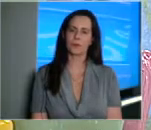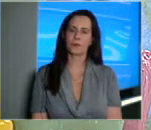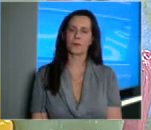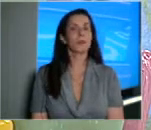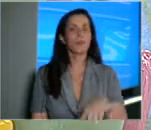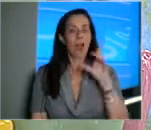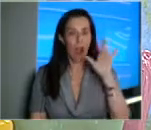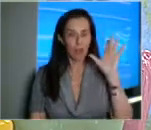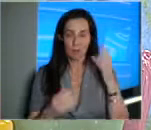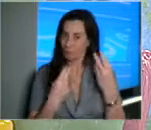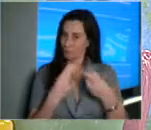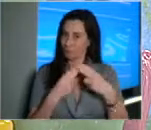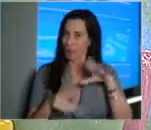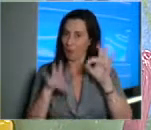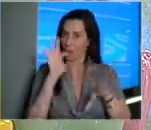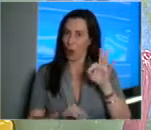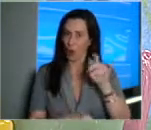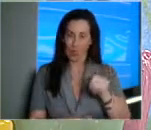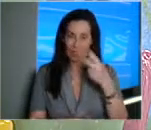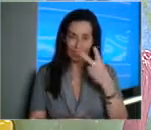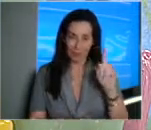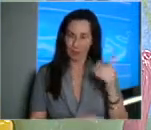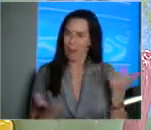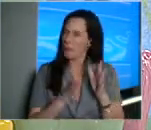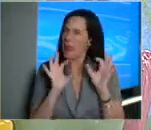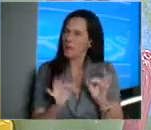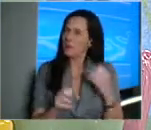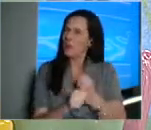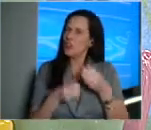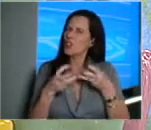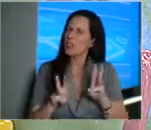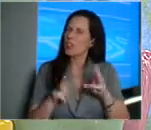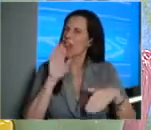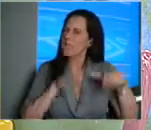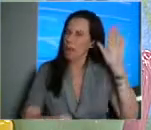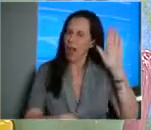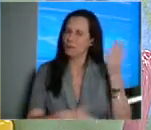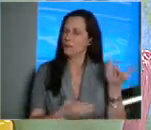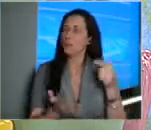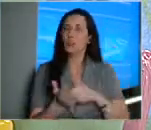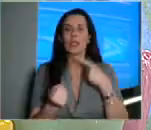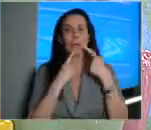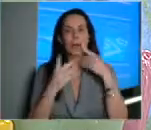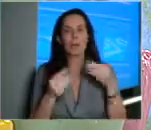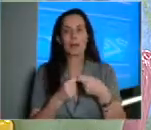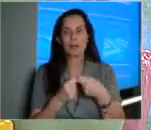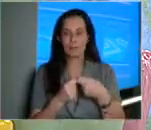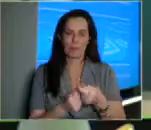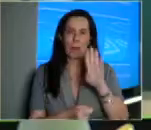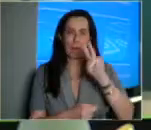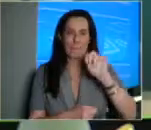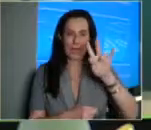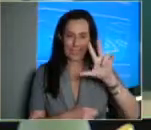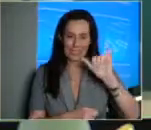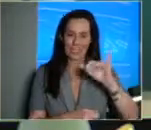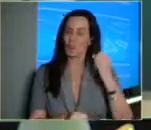אז אוטוטו הבחירות לכנסת ה-21, כיצד בעצם עובדת שיטת ההצבעה? לשם כך נשוחח עם חבר המערכת שלנו, בנצי